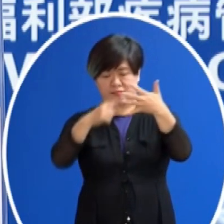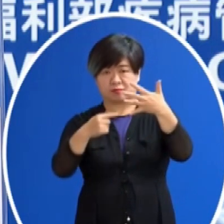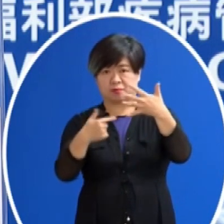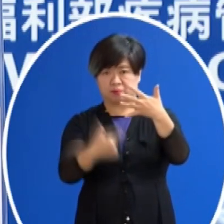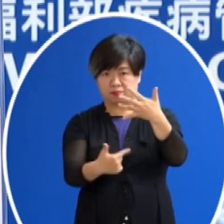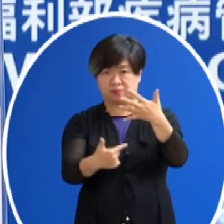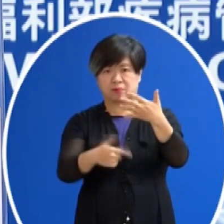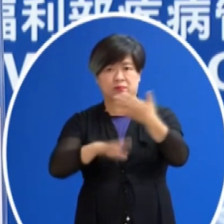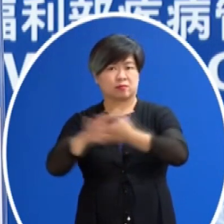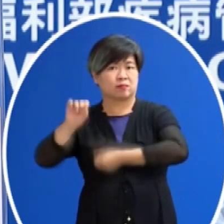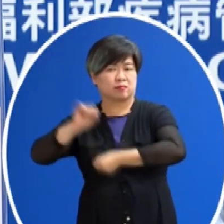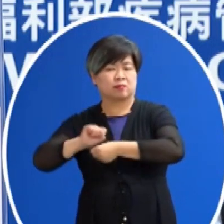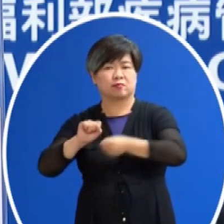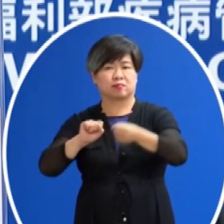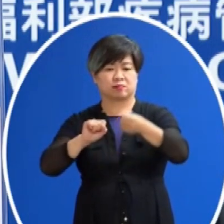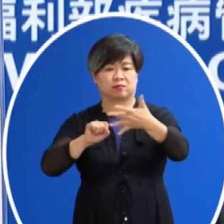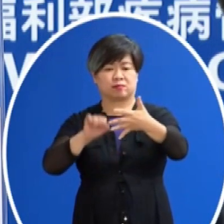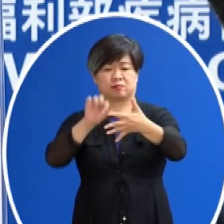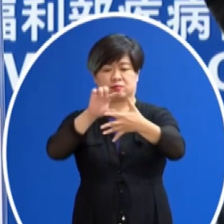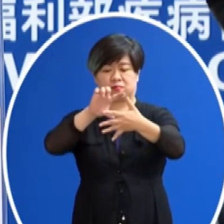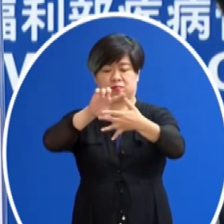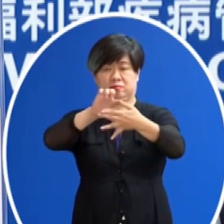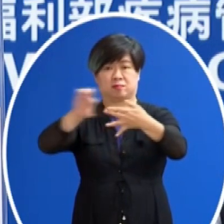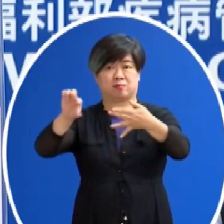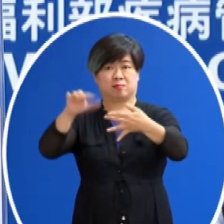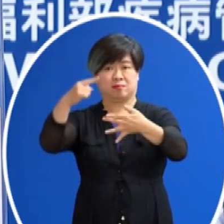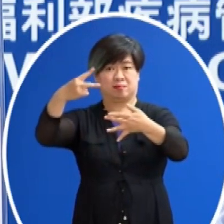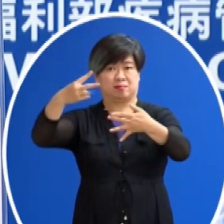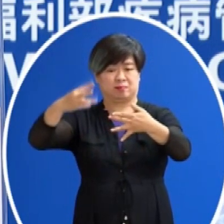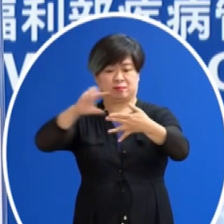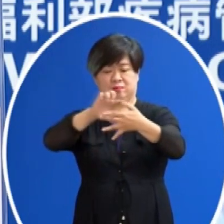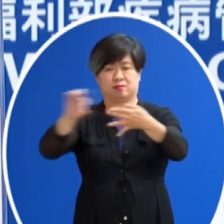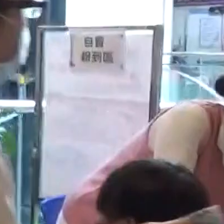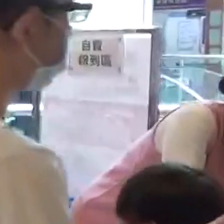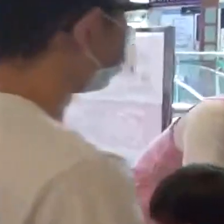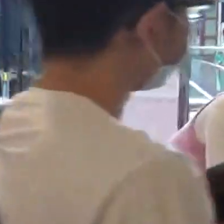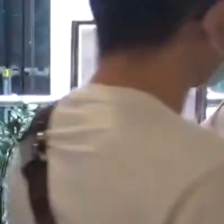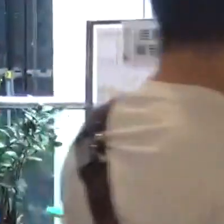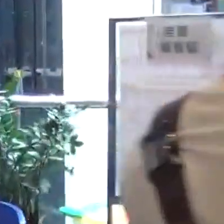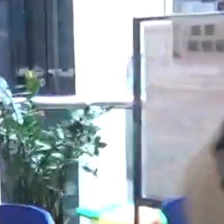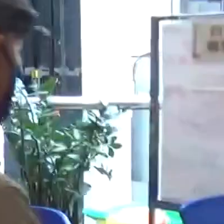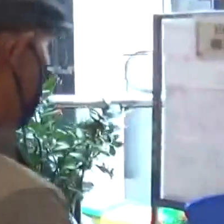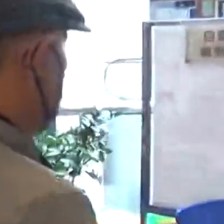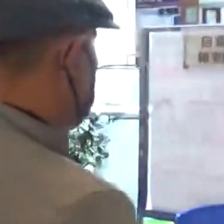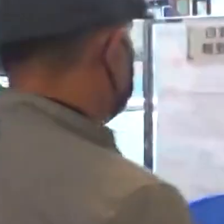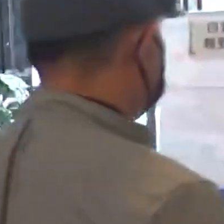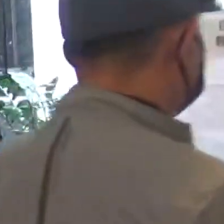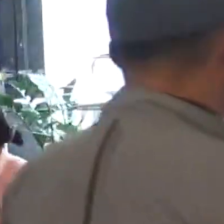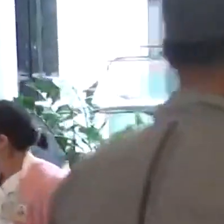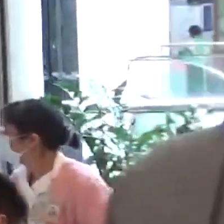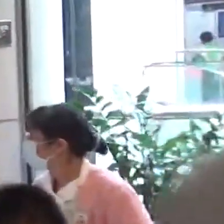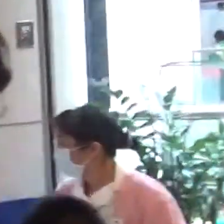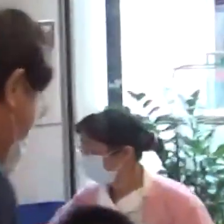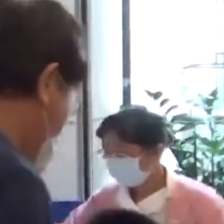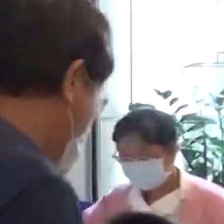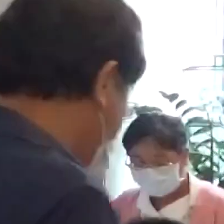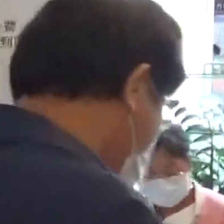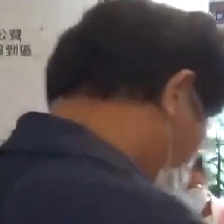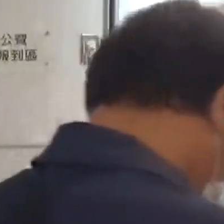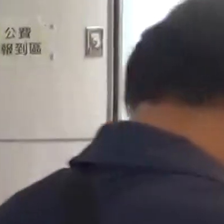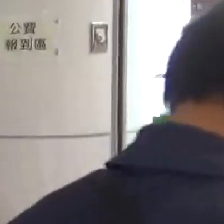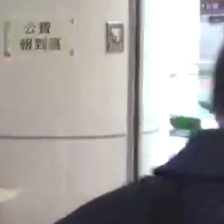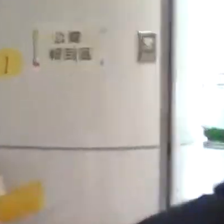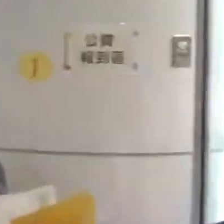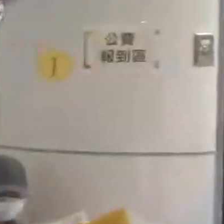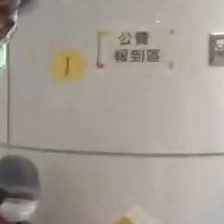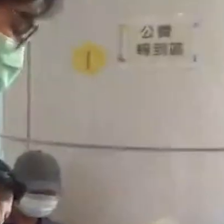加在第一类到第三类的一个同住家人。 听到了没？如果你是65岁以上的长者，